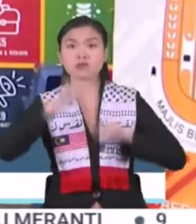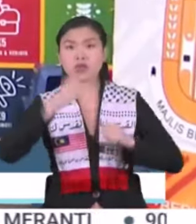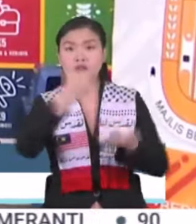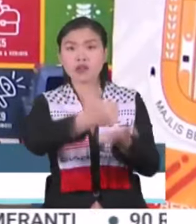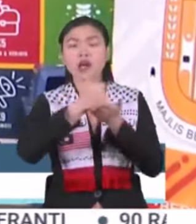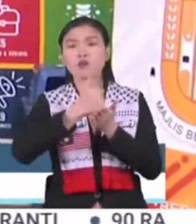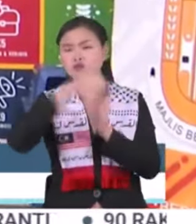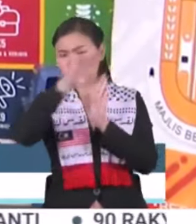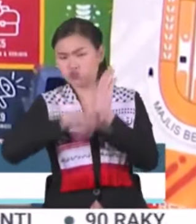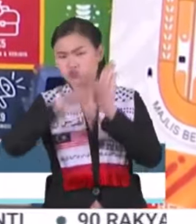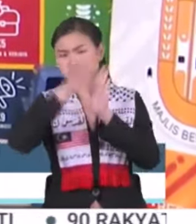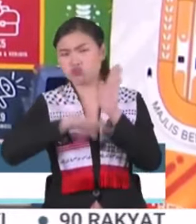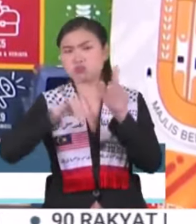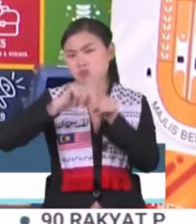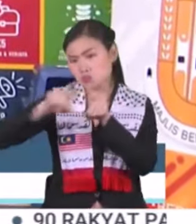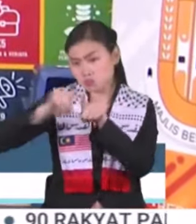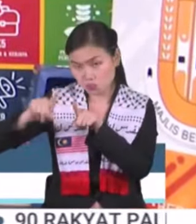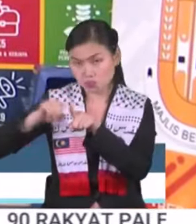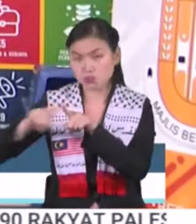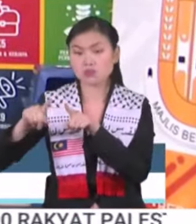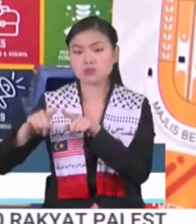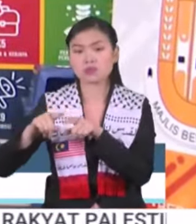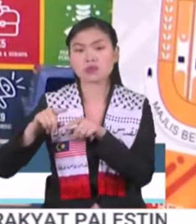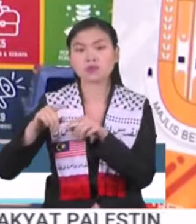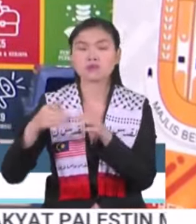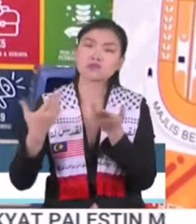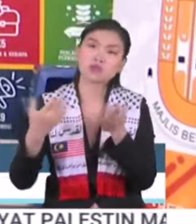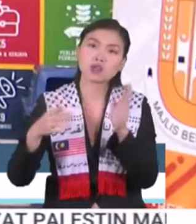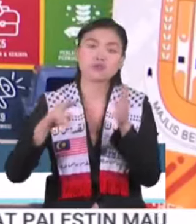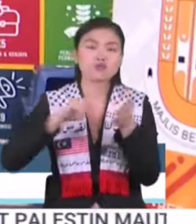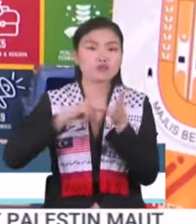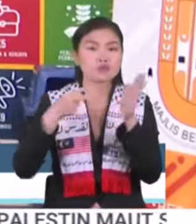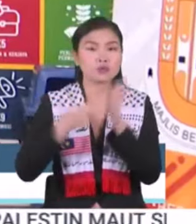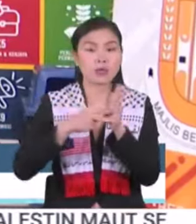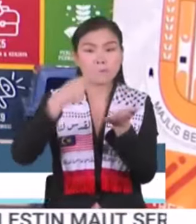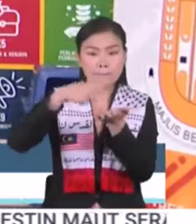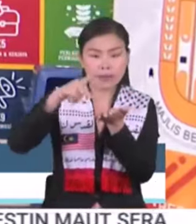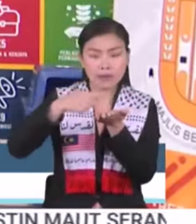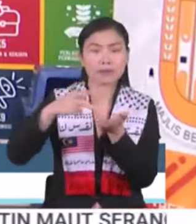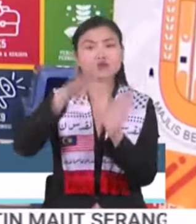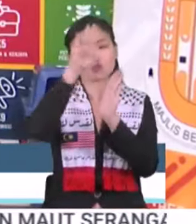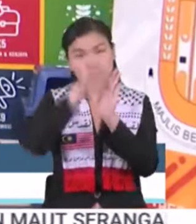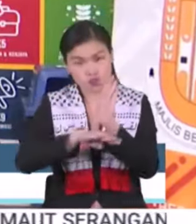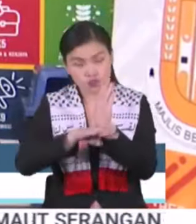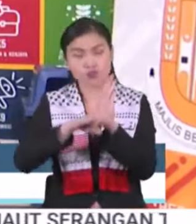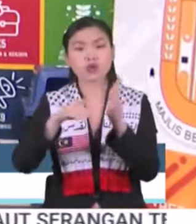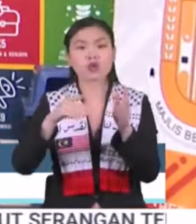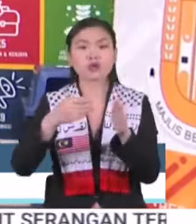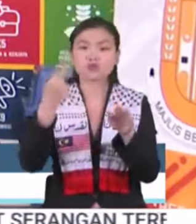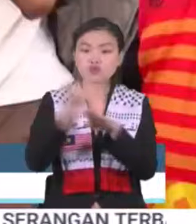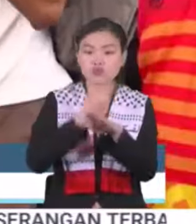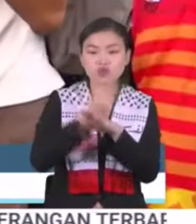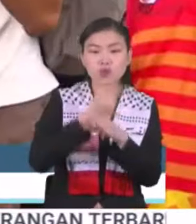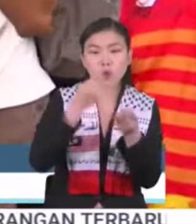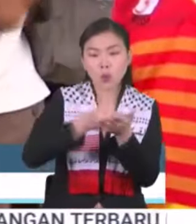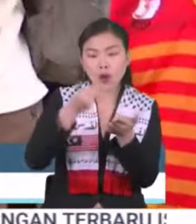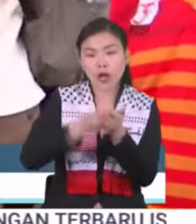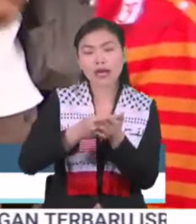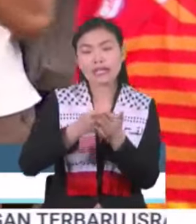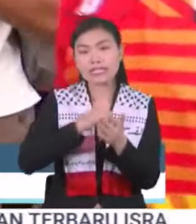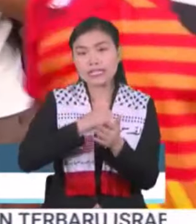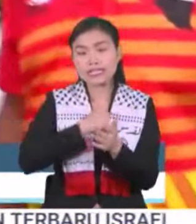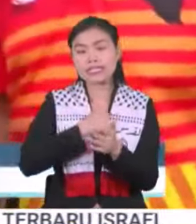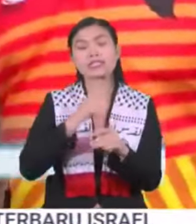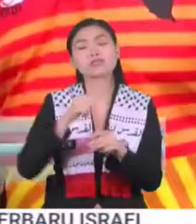perkara, banyak aspek kita boleh kurangkanlah, maksudnya lagi segi pembelanjaan, penggunaan kewangan kita. Warga